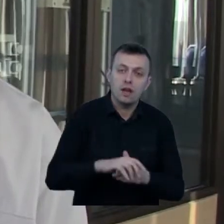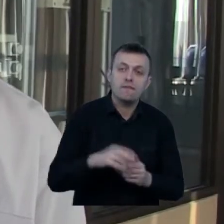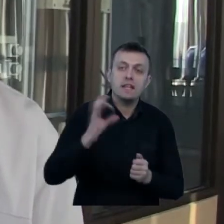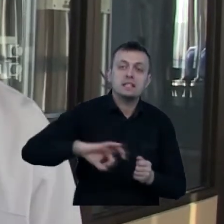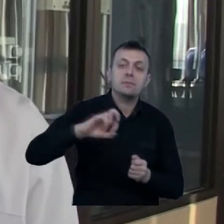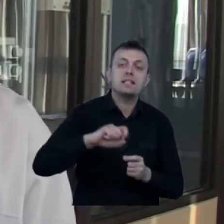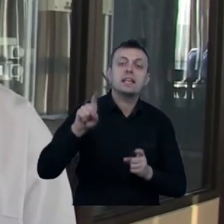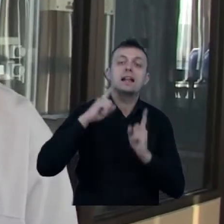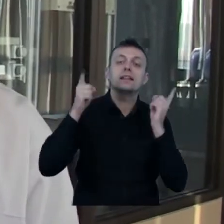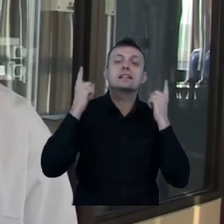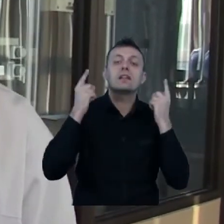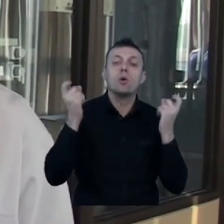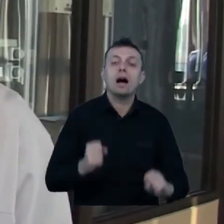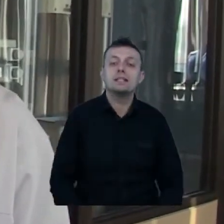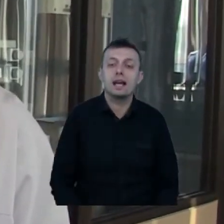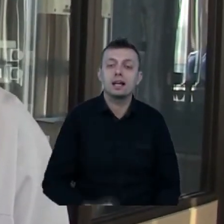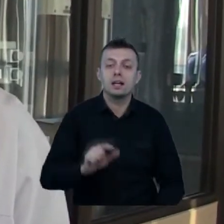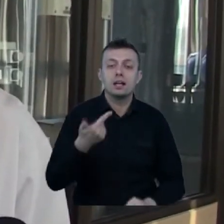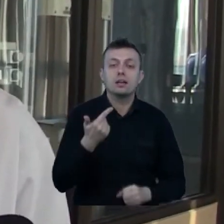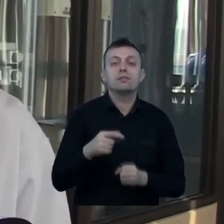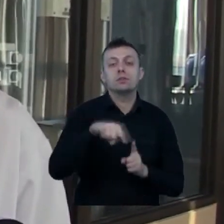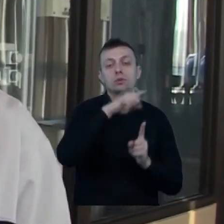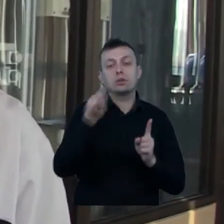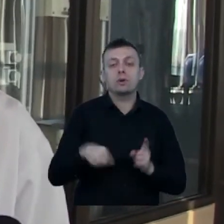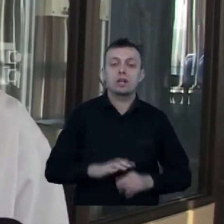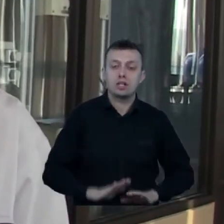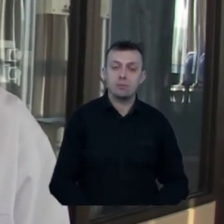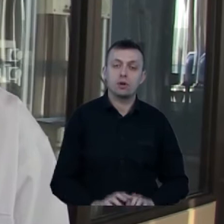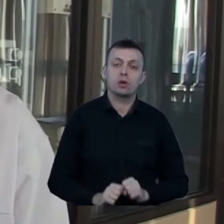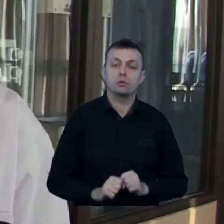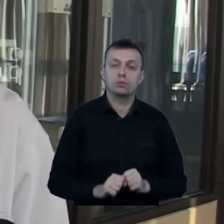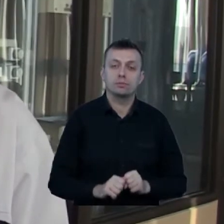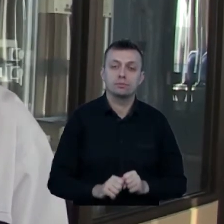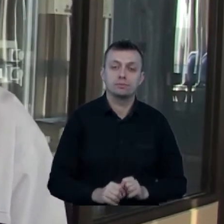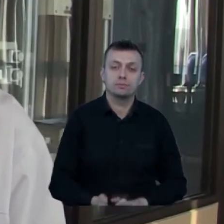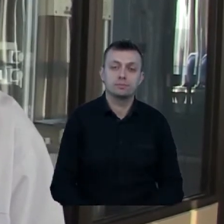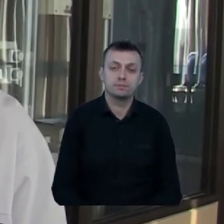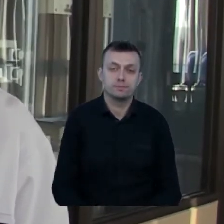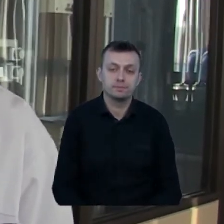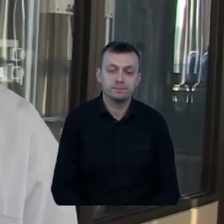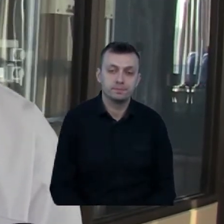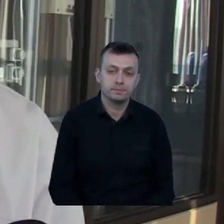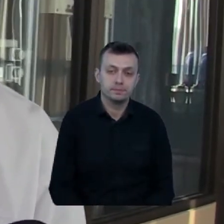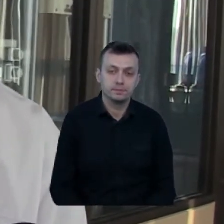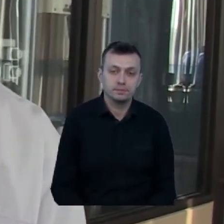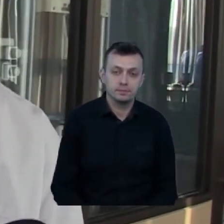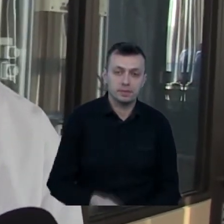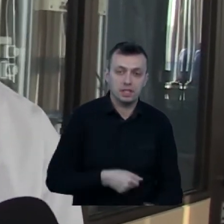nam bezpiecznie urodzić, tak jak powiedziałem, w określonych sytuacjach położniczych, w drugim okresie